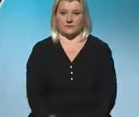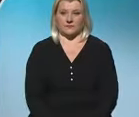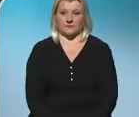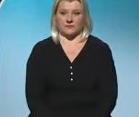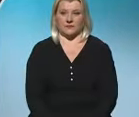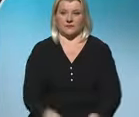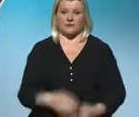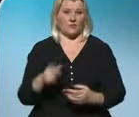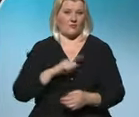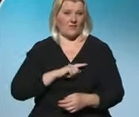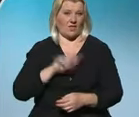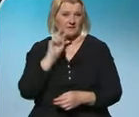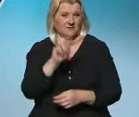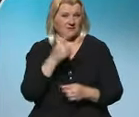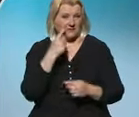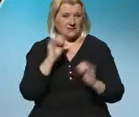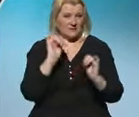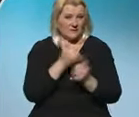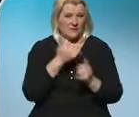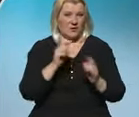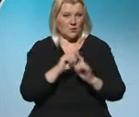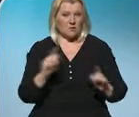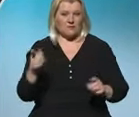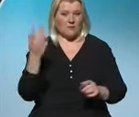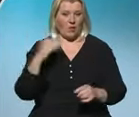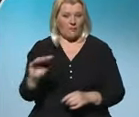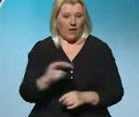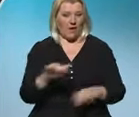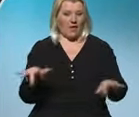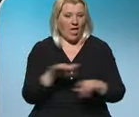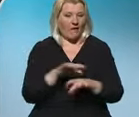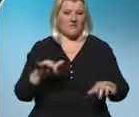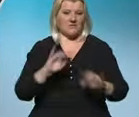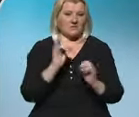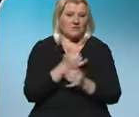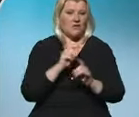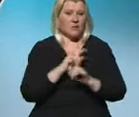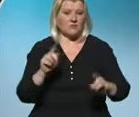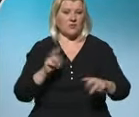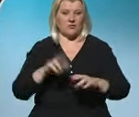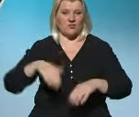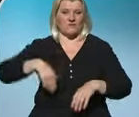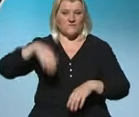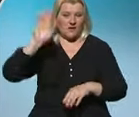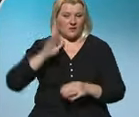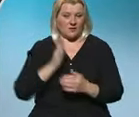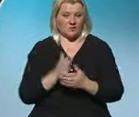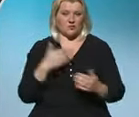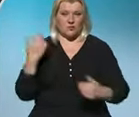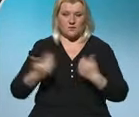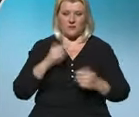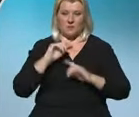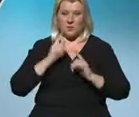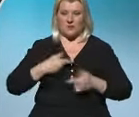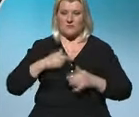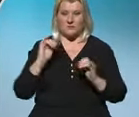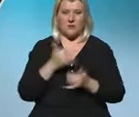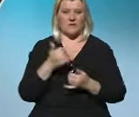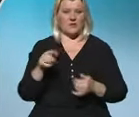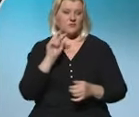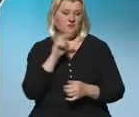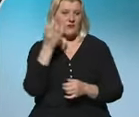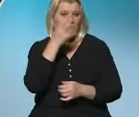hlavou, když jste se dívala na to, jak to tam všechno bylo s tou malou Evičkou a potom s tou velkou na scéně a už s tou dospělou profesionální